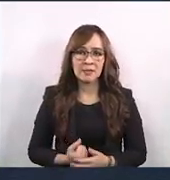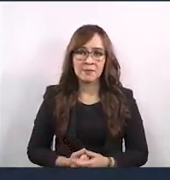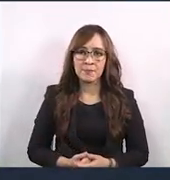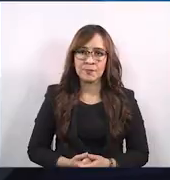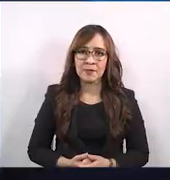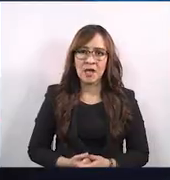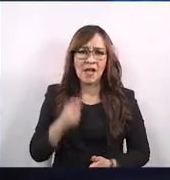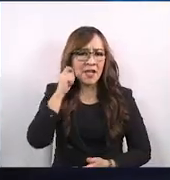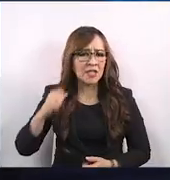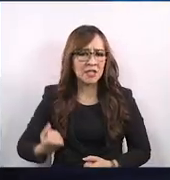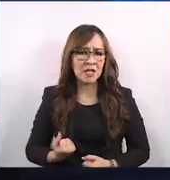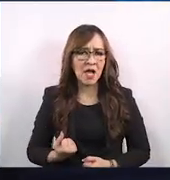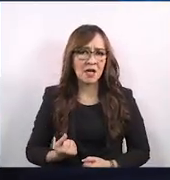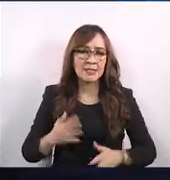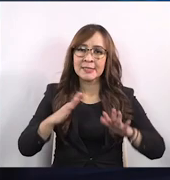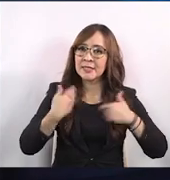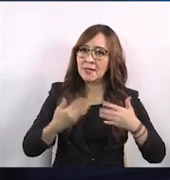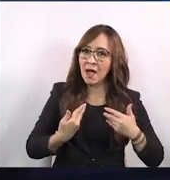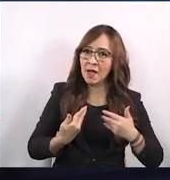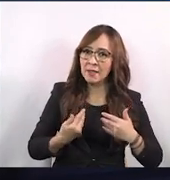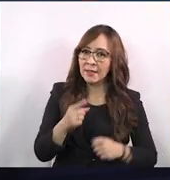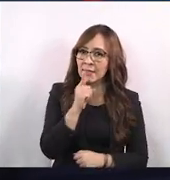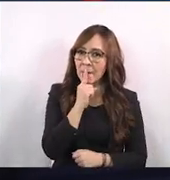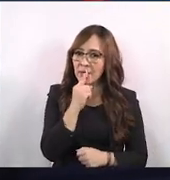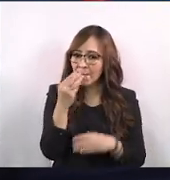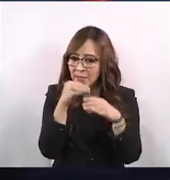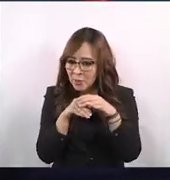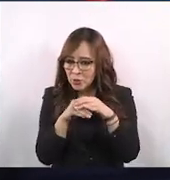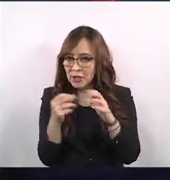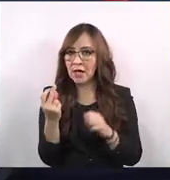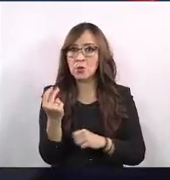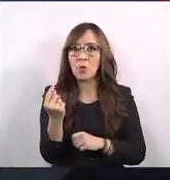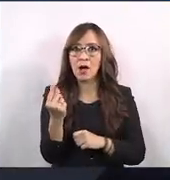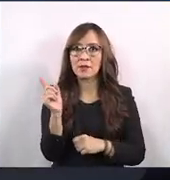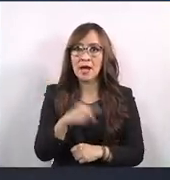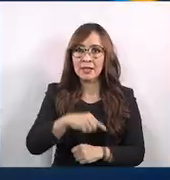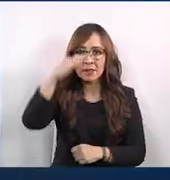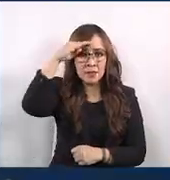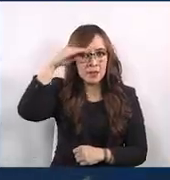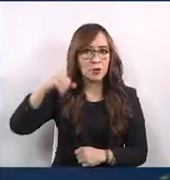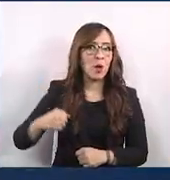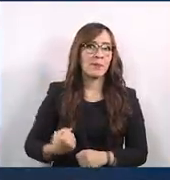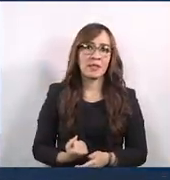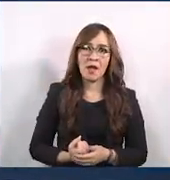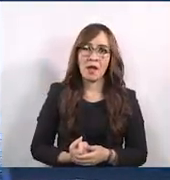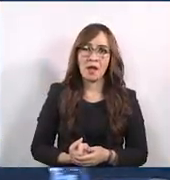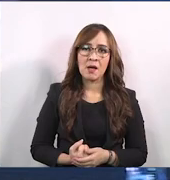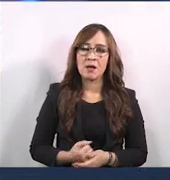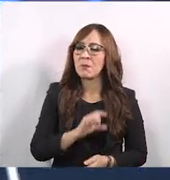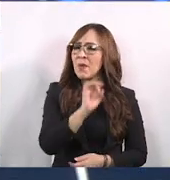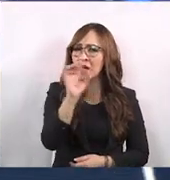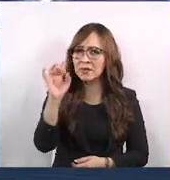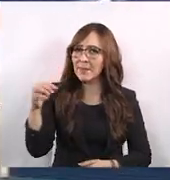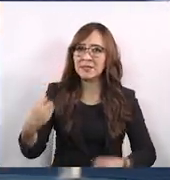terhadap suaminya ada banyak orang yang buat dosa dan sudah tidak ada lagi tuduhan sudah lagi conviction for the spirit of God Dia